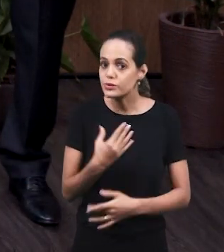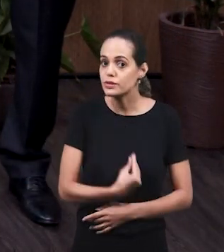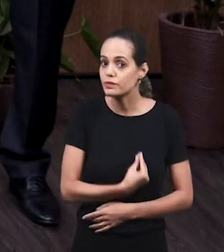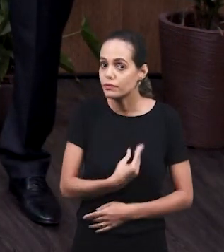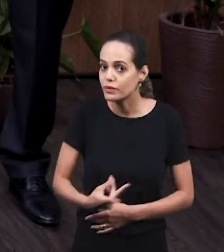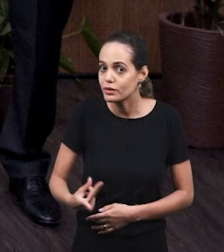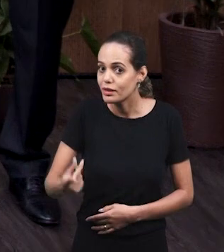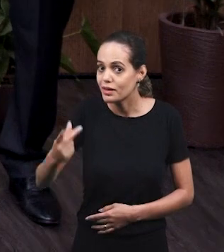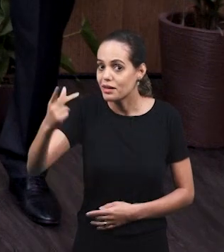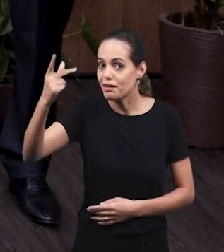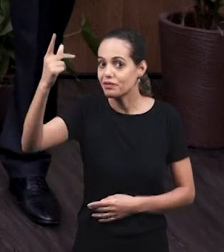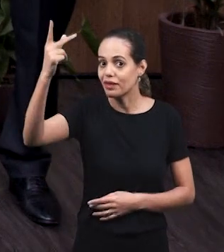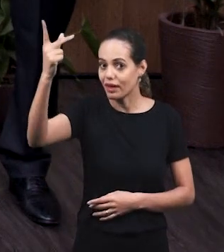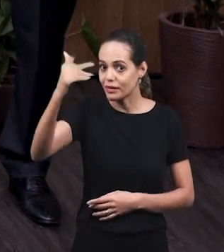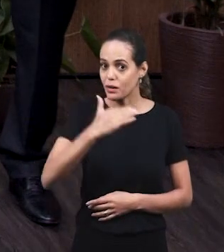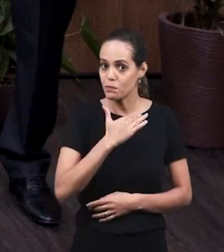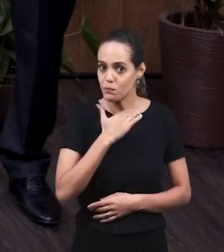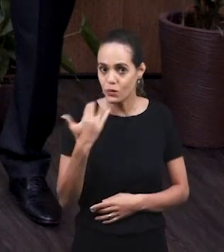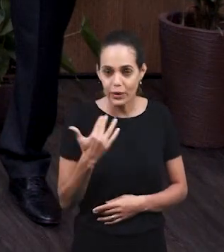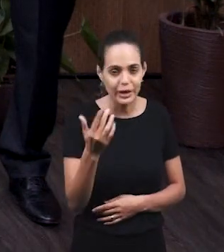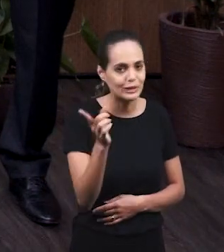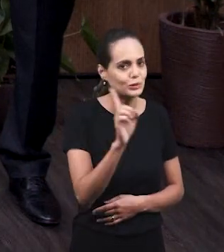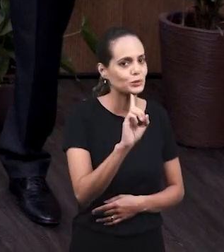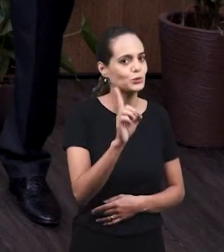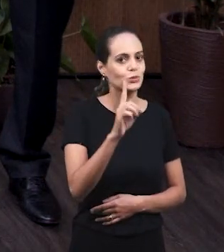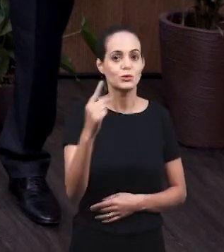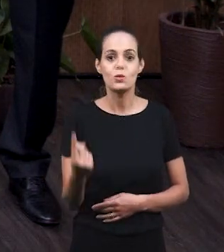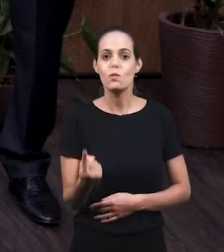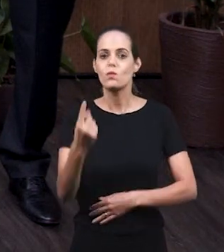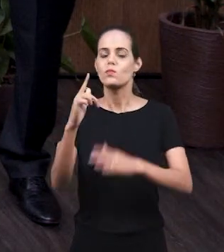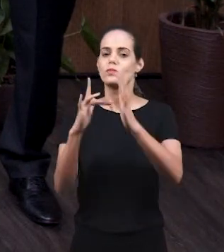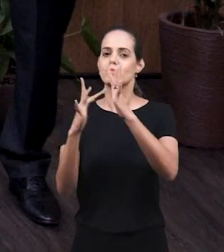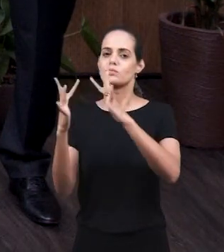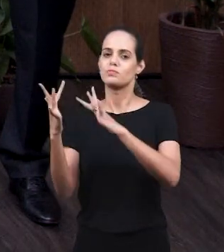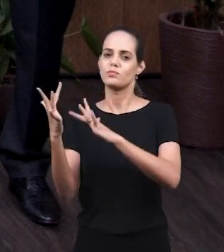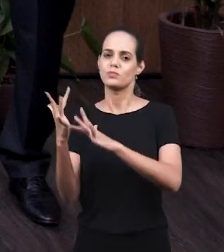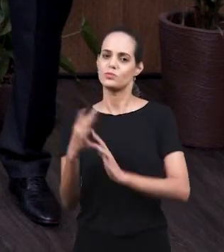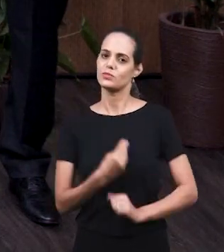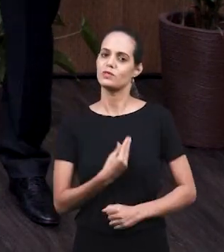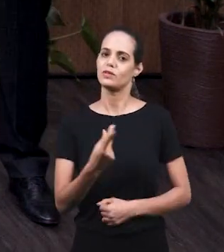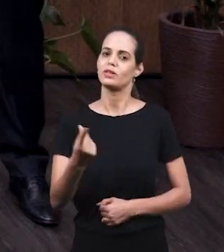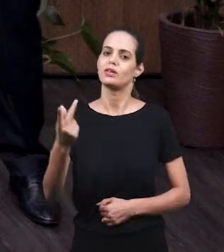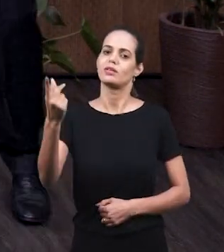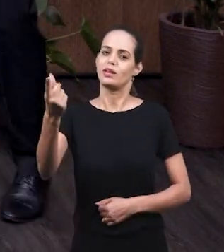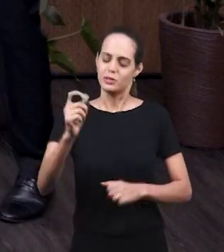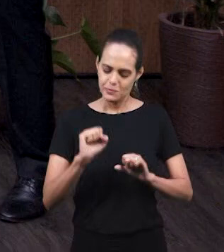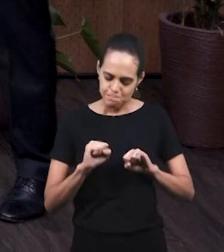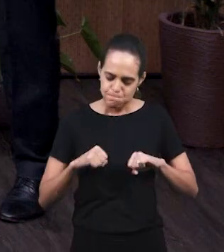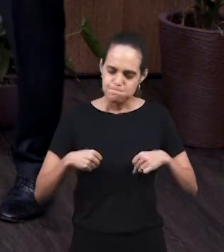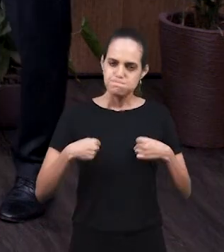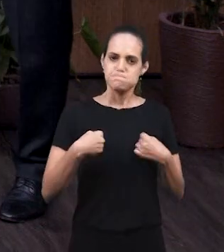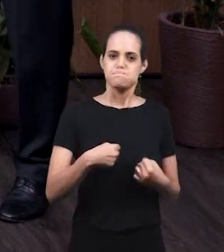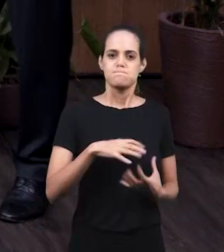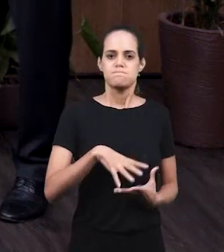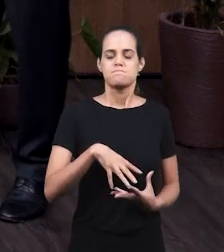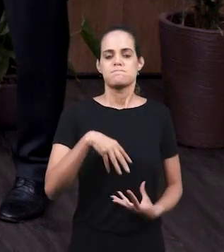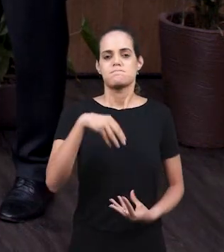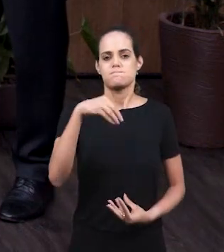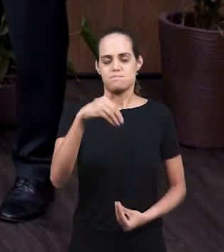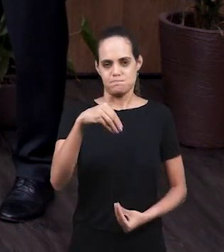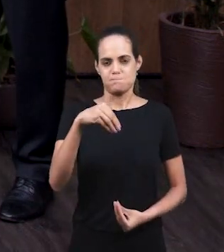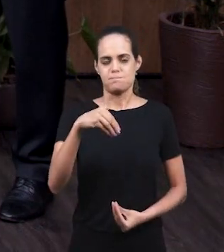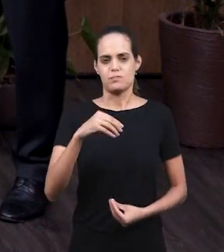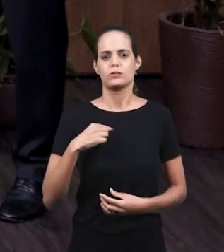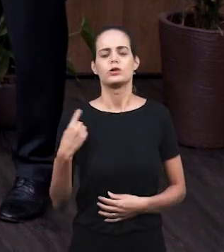boit d'elle, il n'aura jamais soif. C'est la seule l'eau qui désaltère la soif de l'âme. Ici, nous